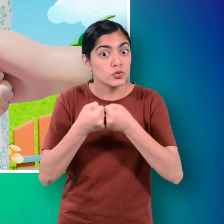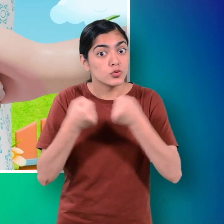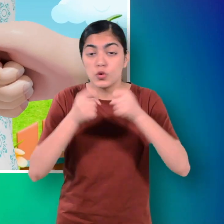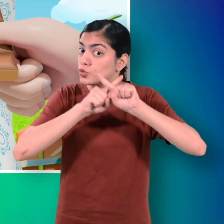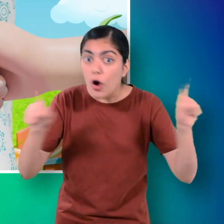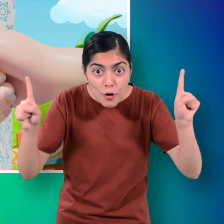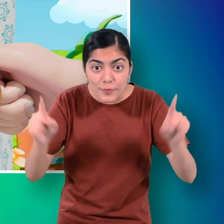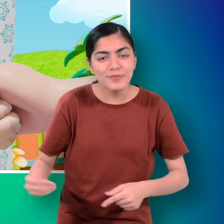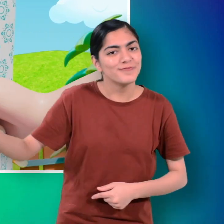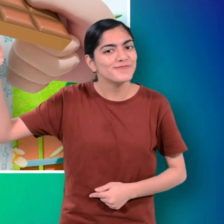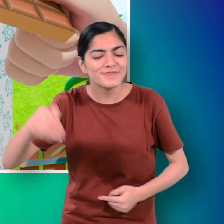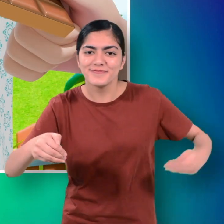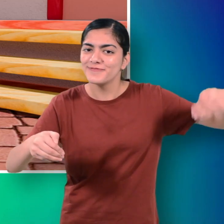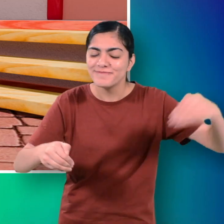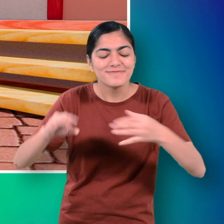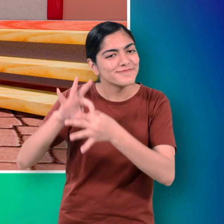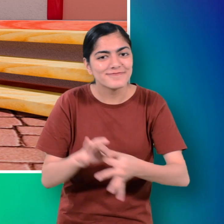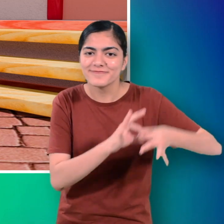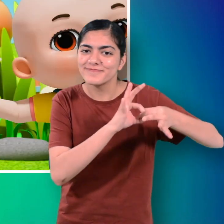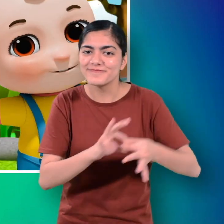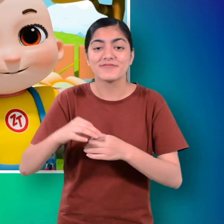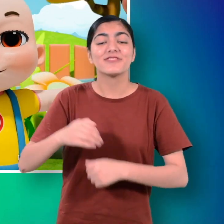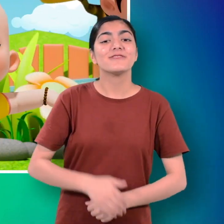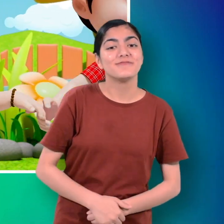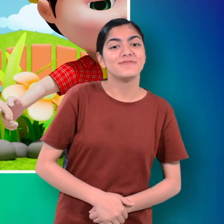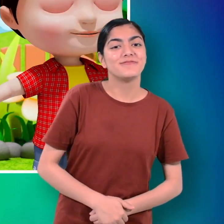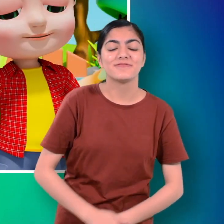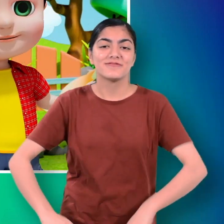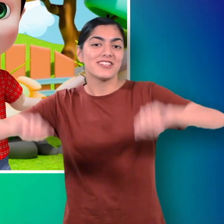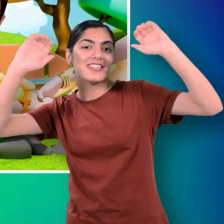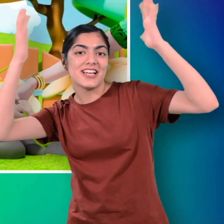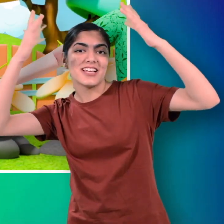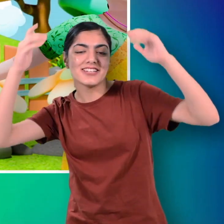रहना। कभी न लड़ना ना झगड़ना, आपस में तुम मिलकर रहना।